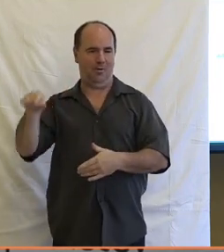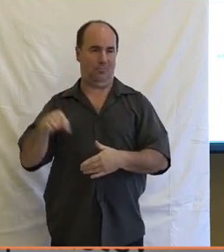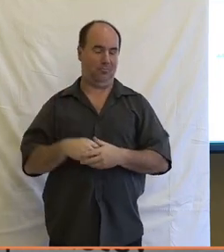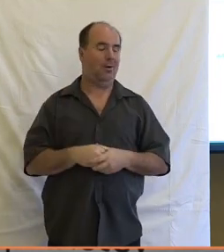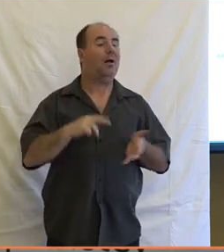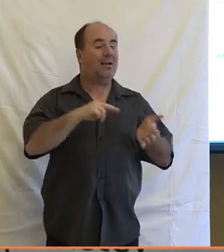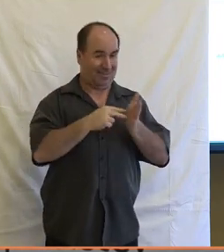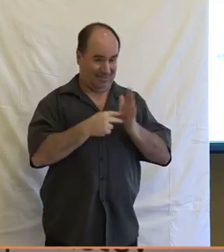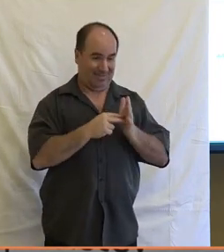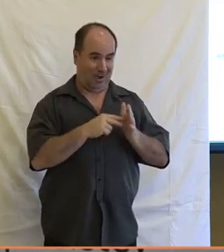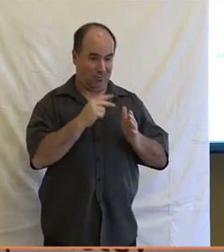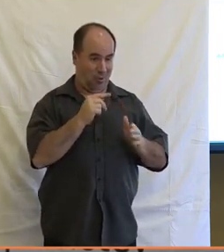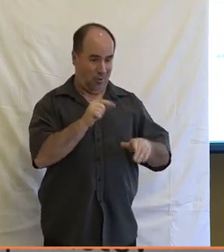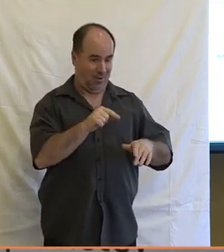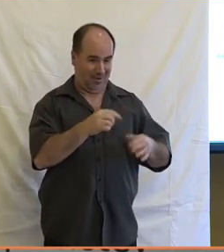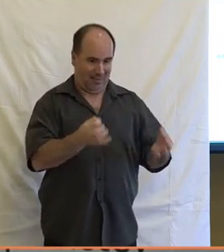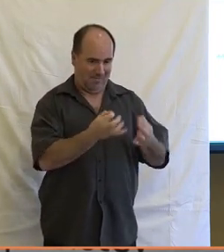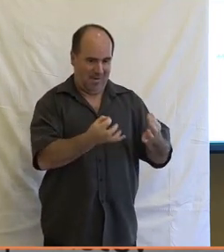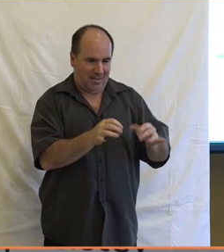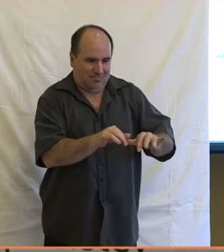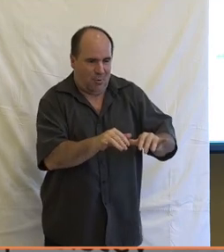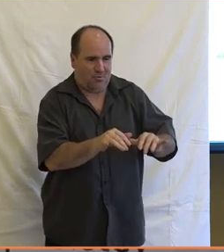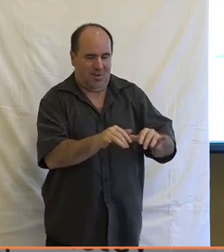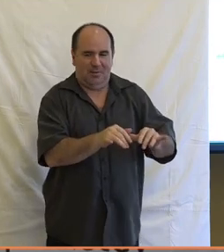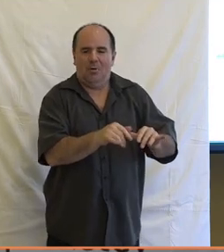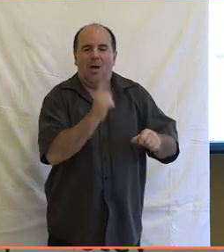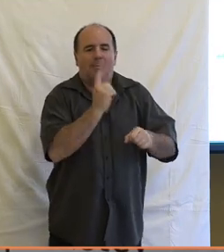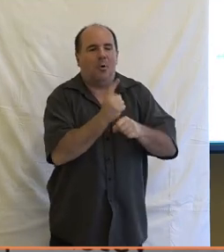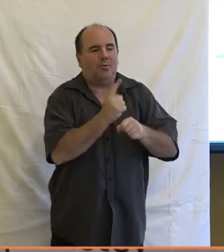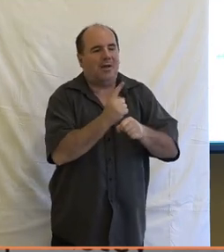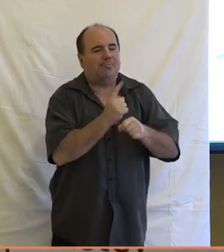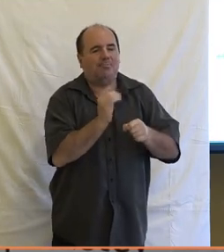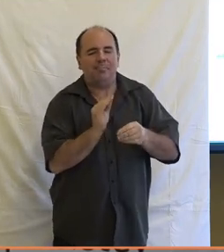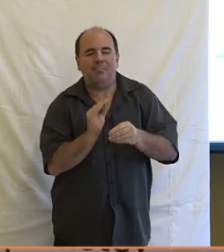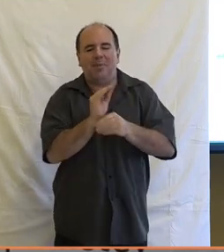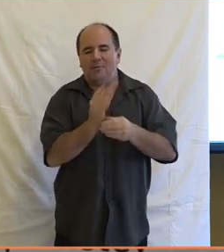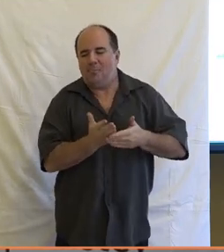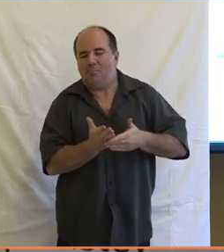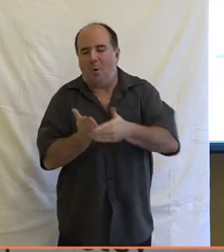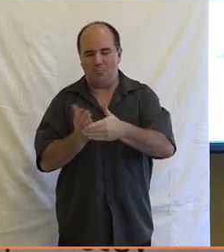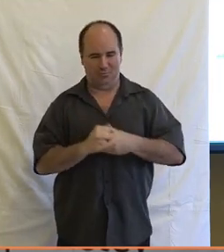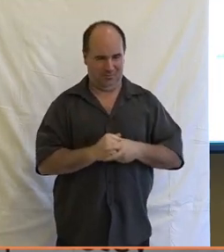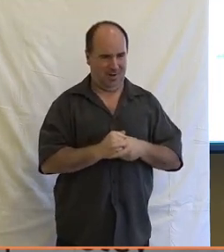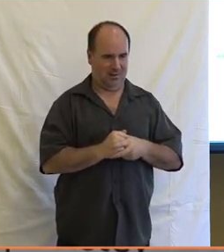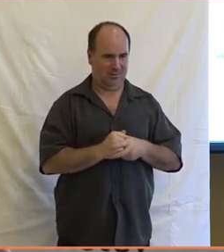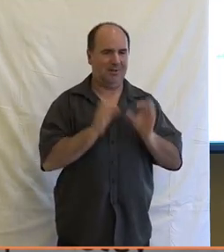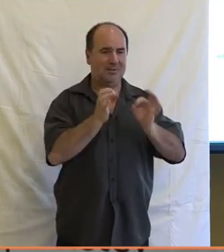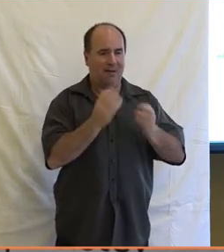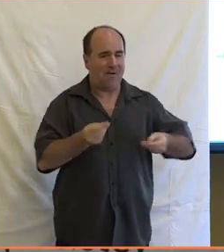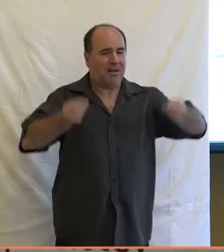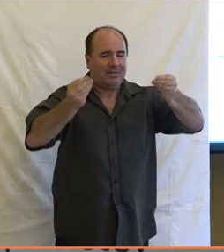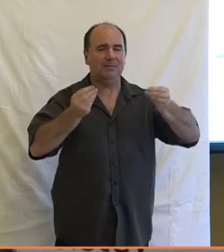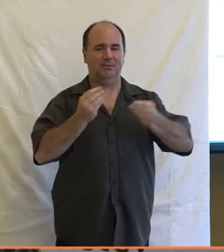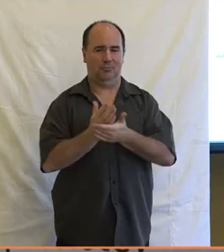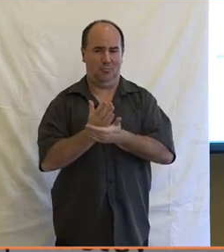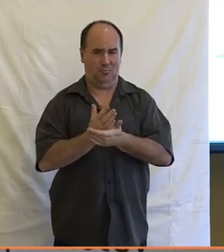zlepšením té služby nebo zkvalitněním té služby, ale podle mě vždycky tam ten člověk musí být, to znamená, i ty rehabilitace nejsou